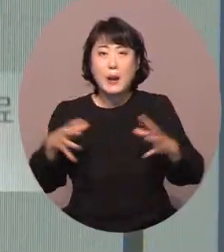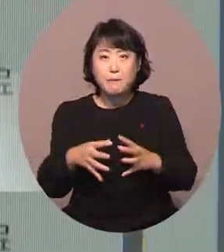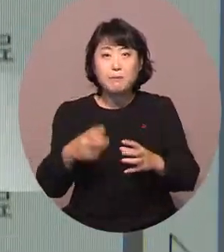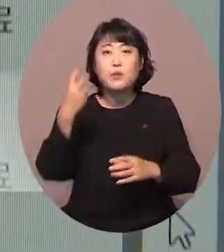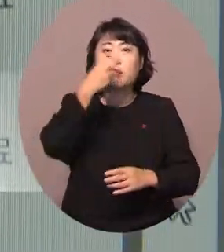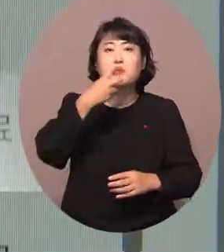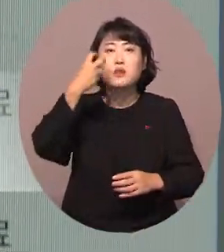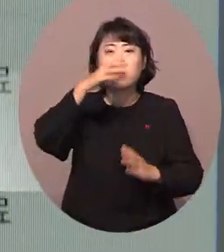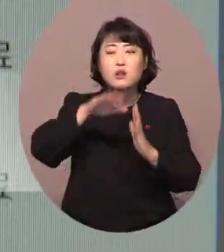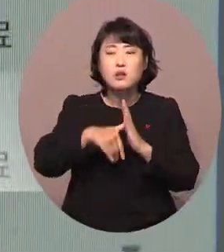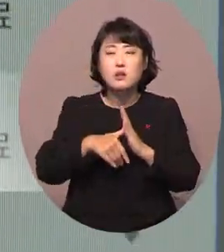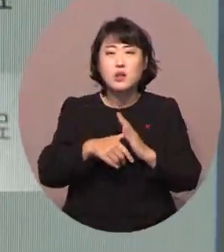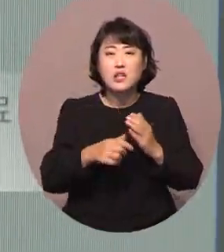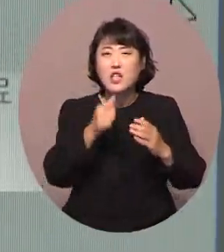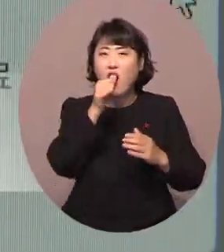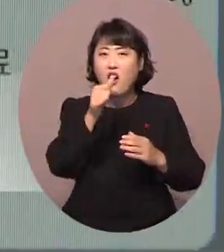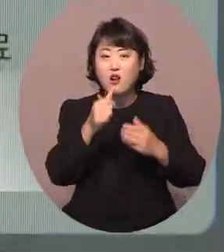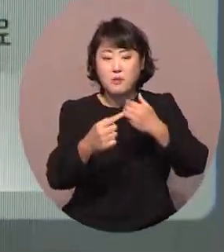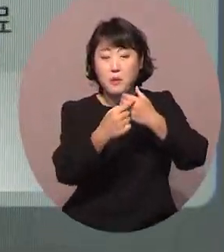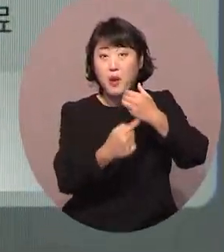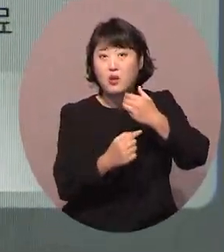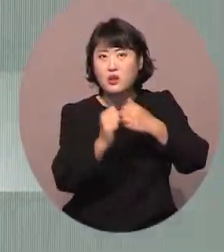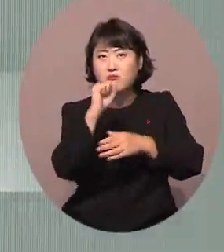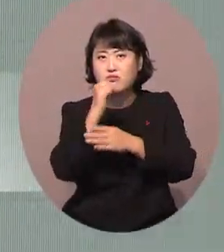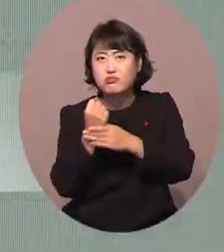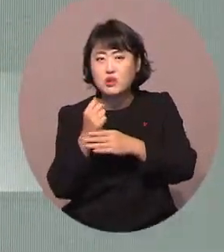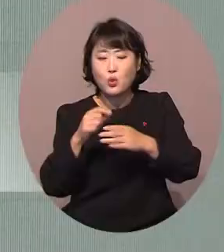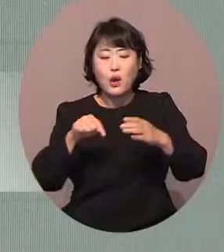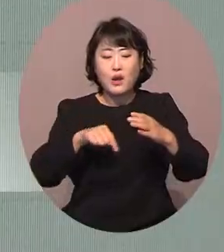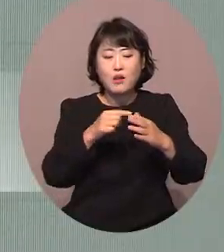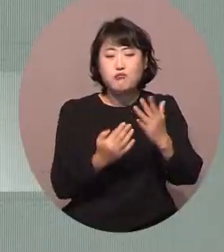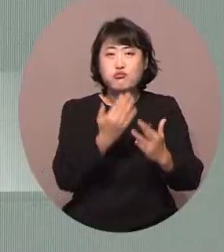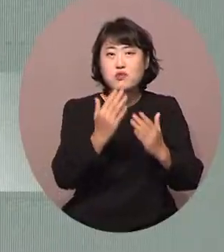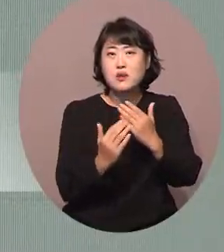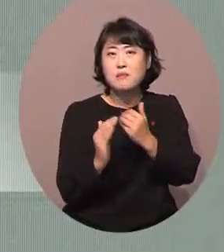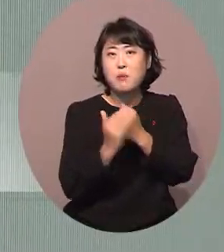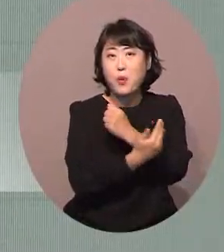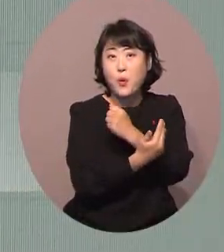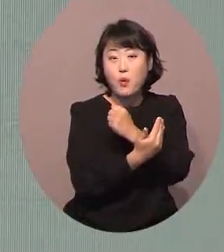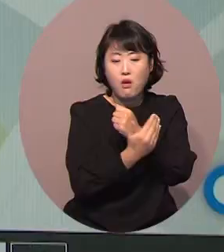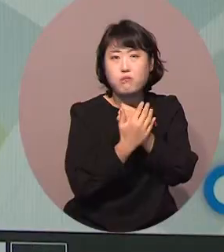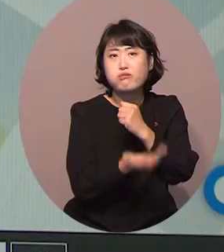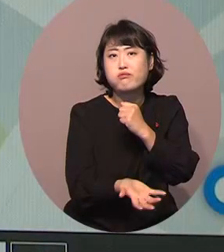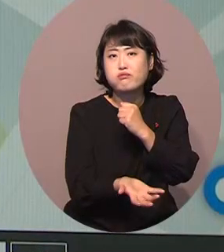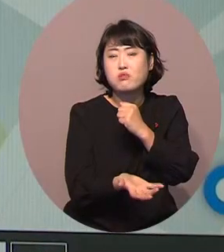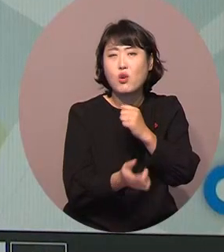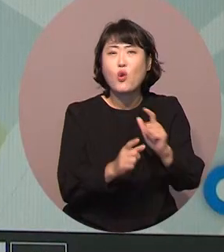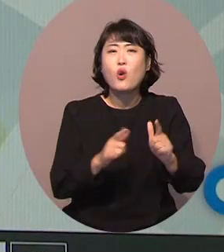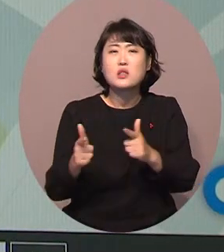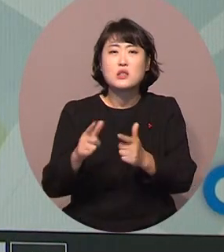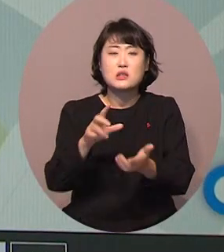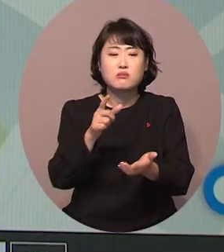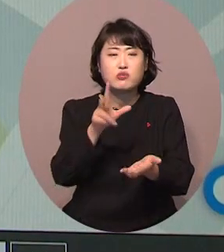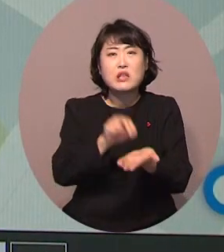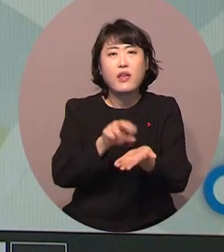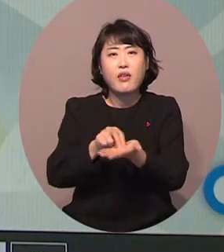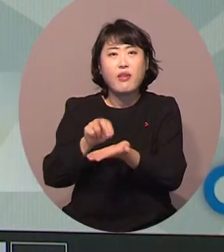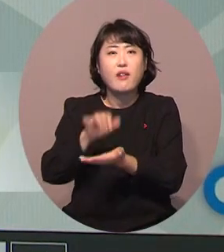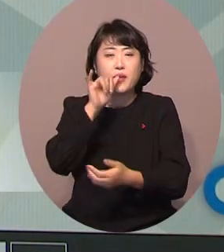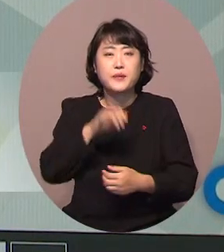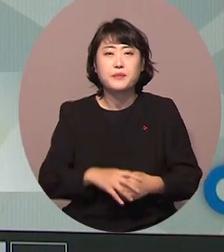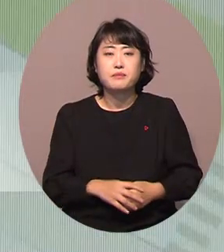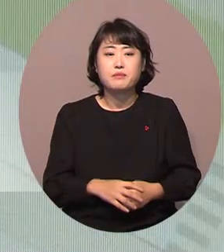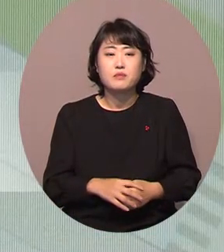점검에 철골 표면 부식과 내화 피복 탈락 마감제 결함 등이 지적됐습니다 넉달 전 한국 화재보험